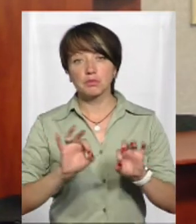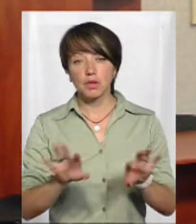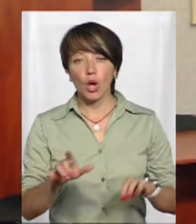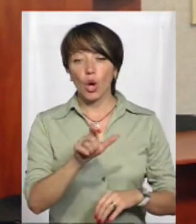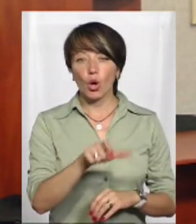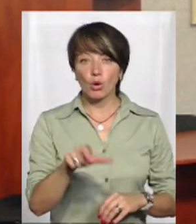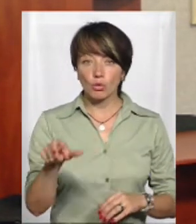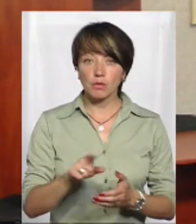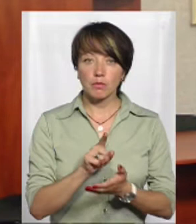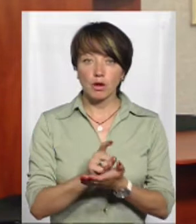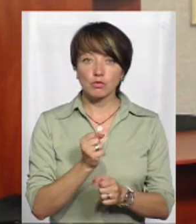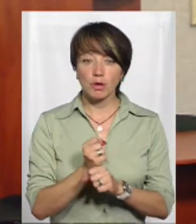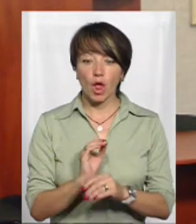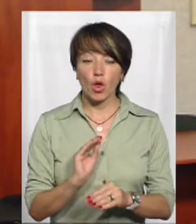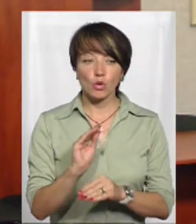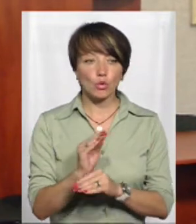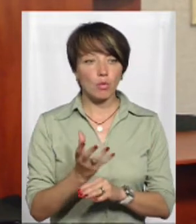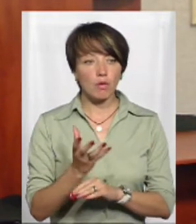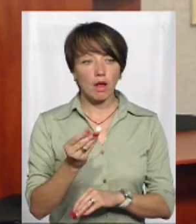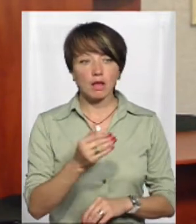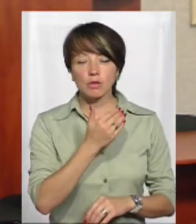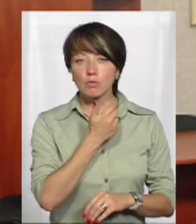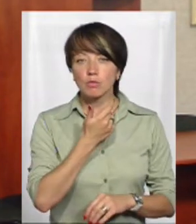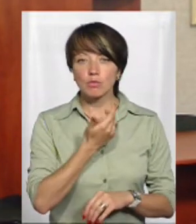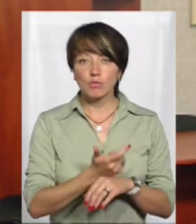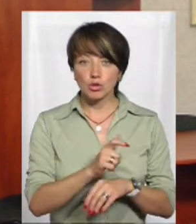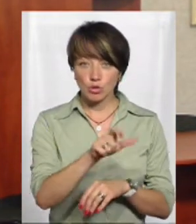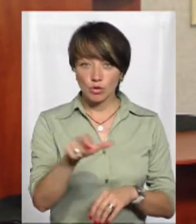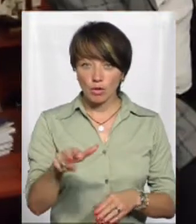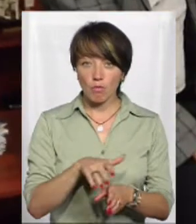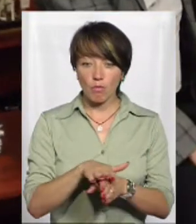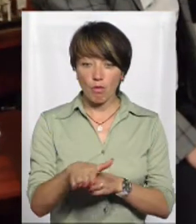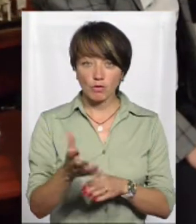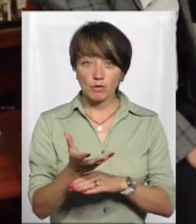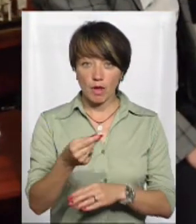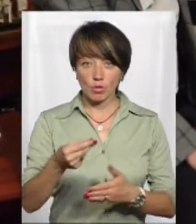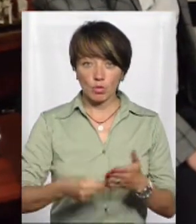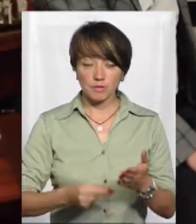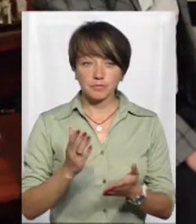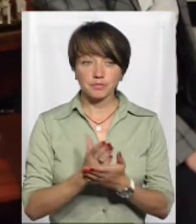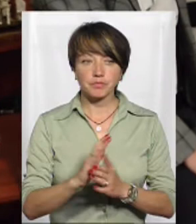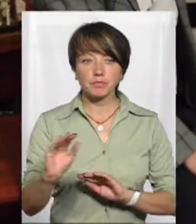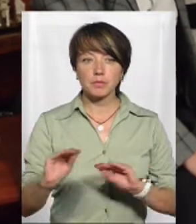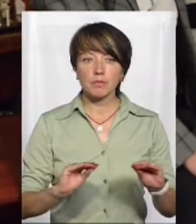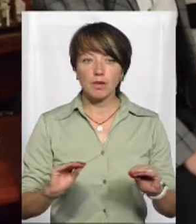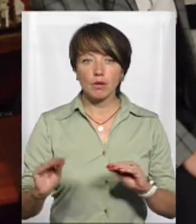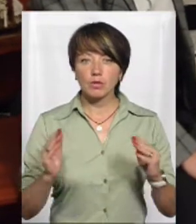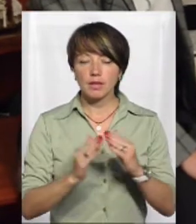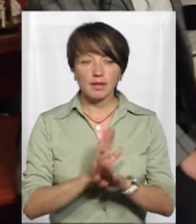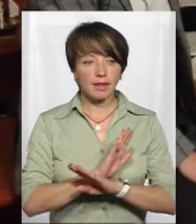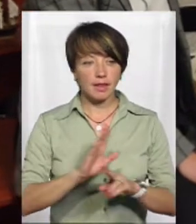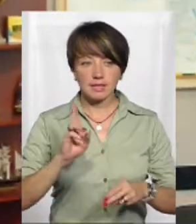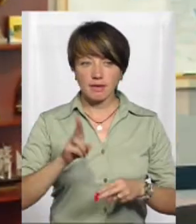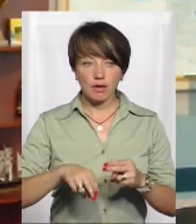люди мають зробити доплату, хоча у більшості людей є довідки про повну сплату. Облаштування будинку є досі незавершеним, додає